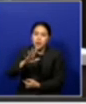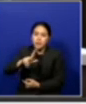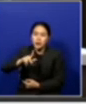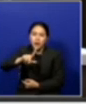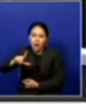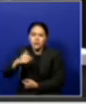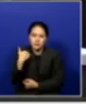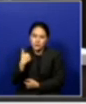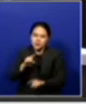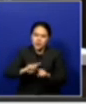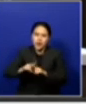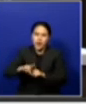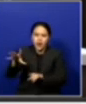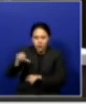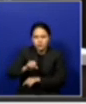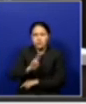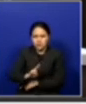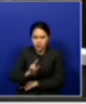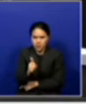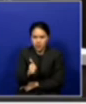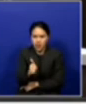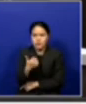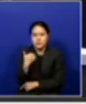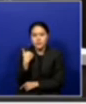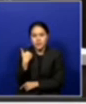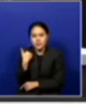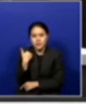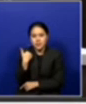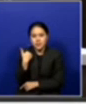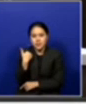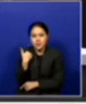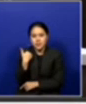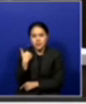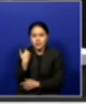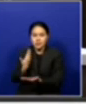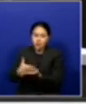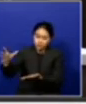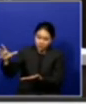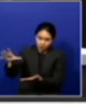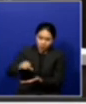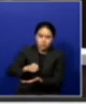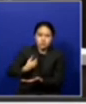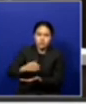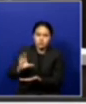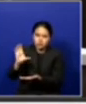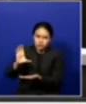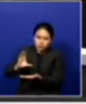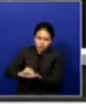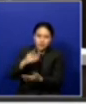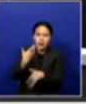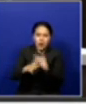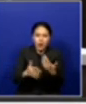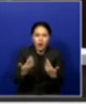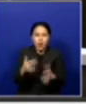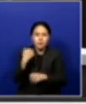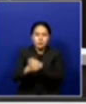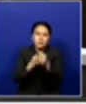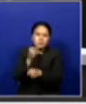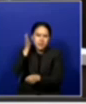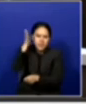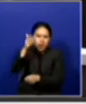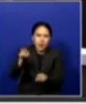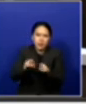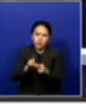นี้เองเนี่ยไปใช้ที่ครับใช้แล้วก็การตั้งงบประมาณปีถัดไปท่านก็มาชดใช้เงินกลางสภาเราตรวจส